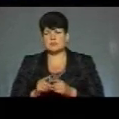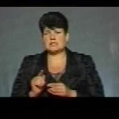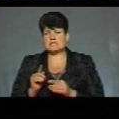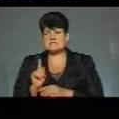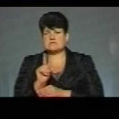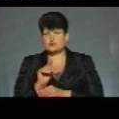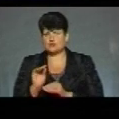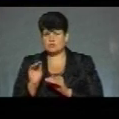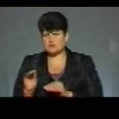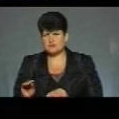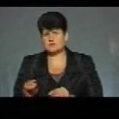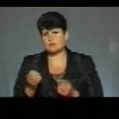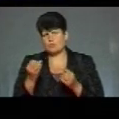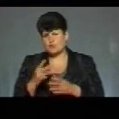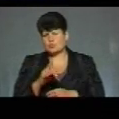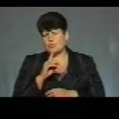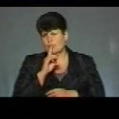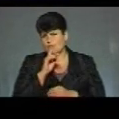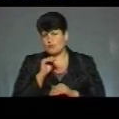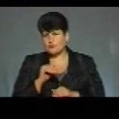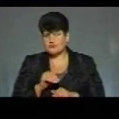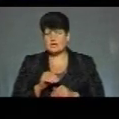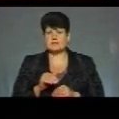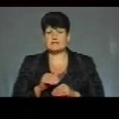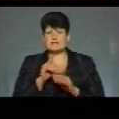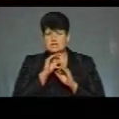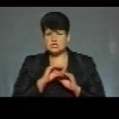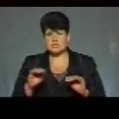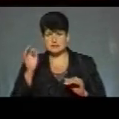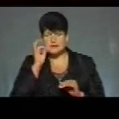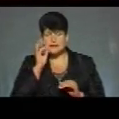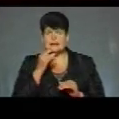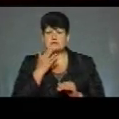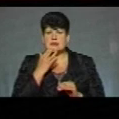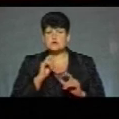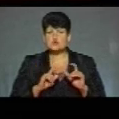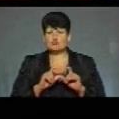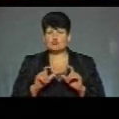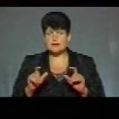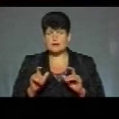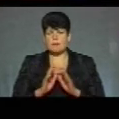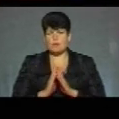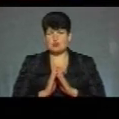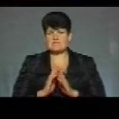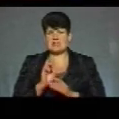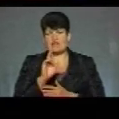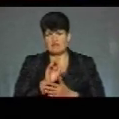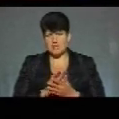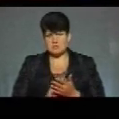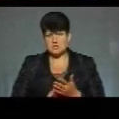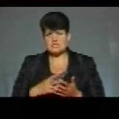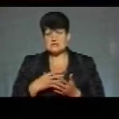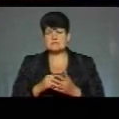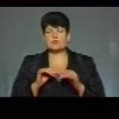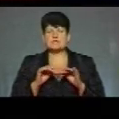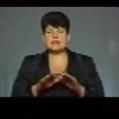свічку, чи просто хоча б помовчати, і в тишині позгадувати. Іноземні студенти попросили вибачення за свої